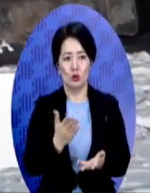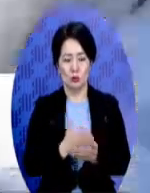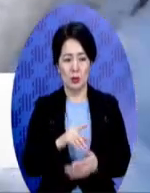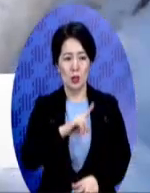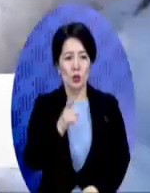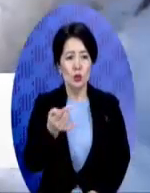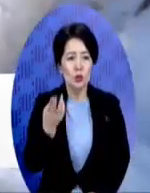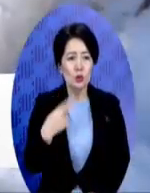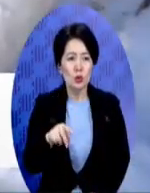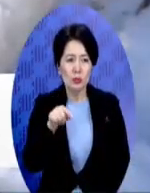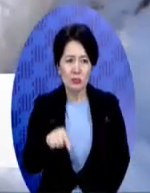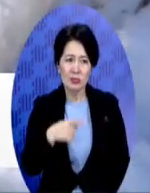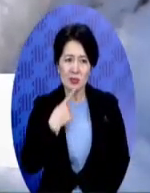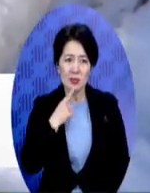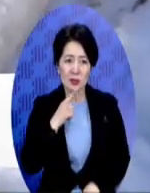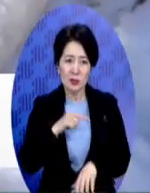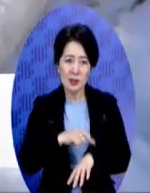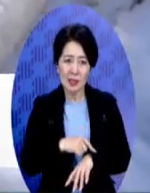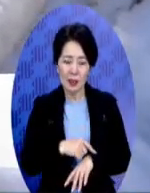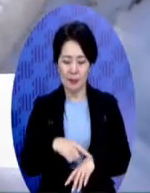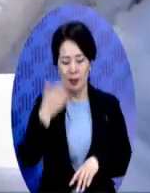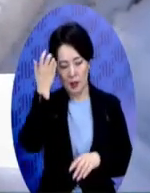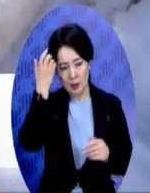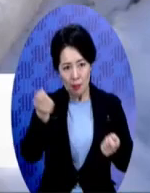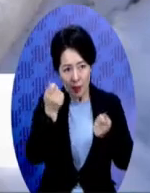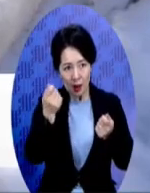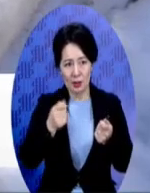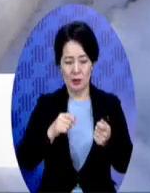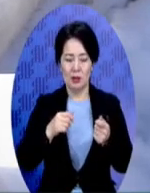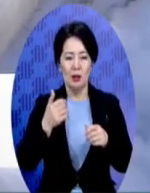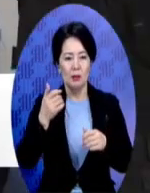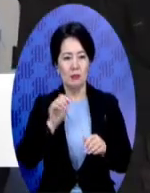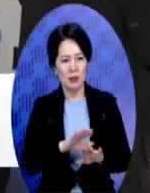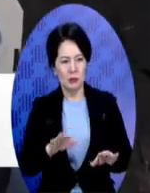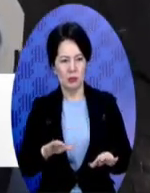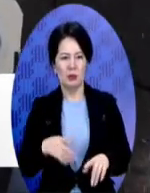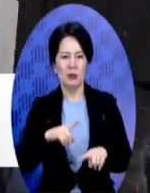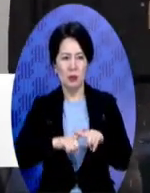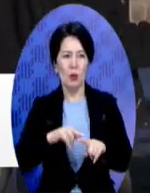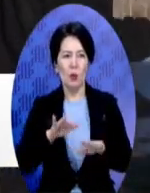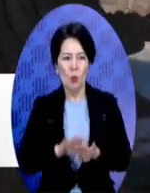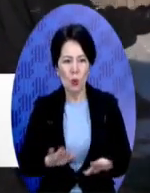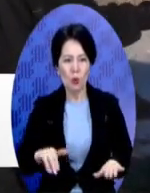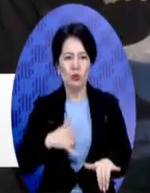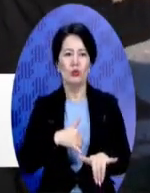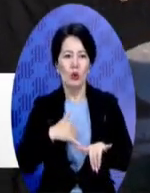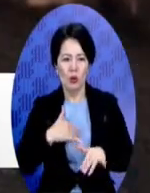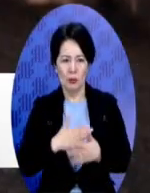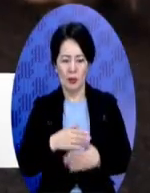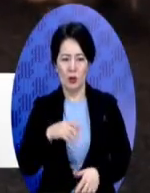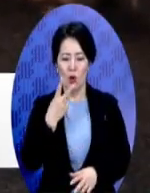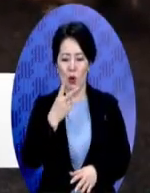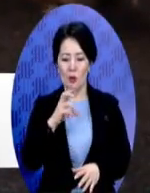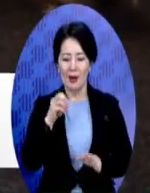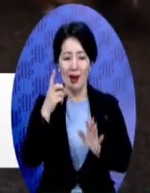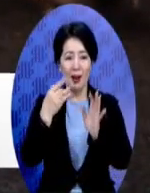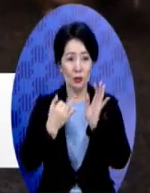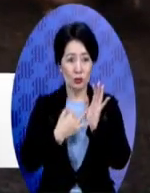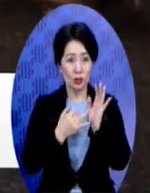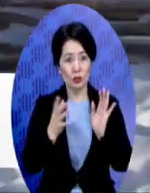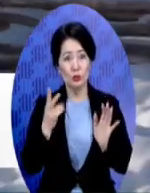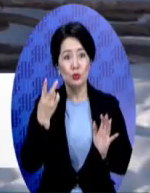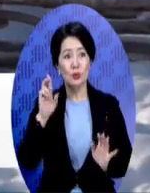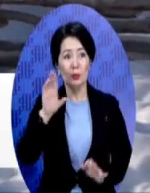нөхцөл байдал үүссэн энэ цаг үед мал малчтаас гадна хүүхэд тохирж үлддэг. Тиймээс 2017 оноос Завхан аймагт хэрэгжиж байгаа нэгдсэн